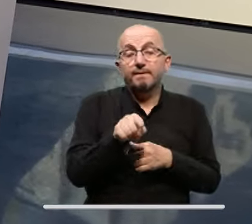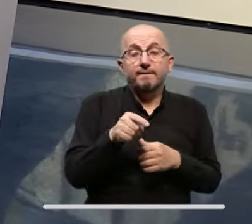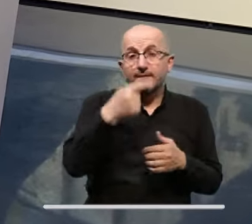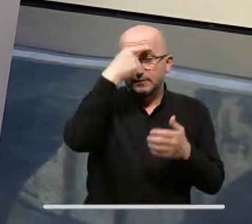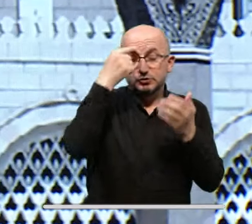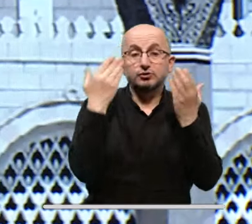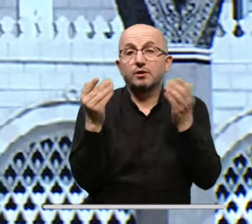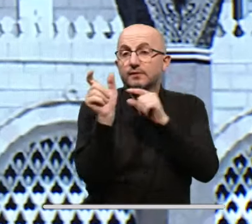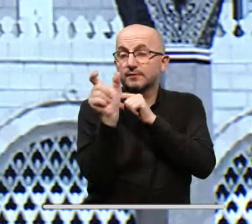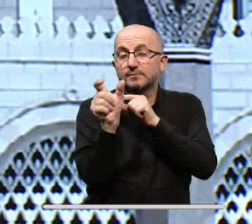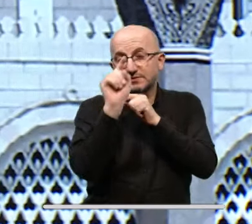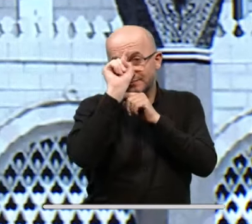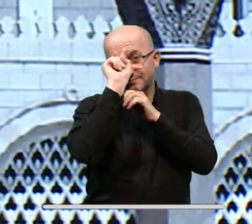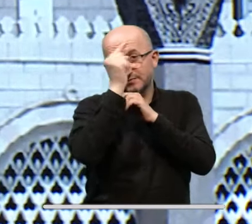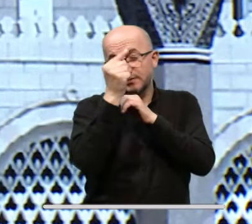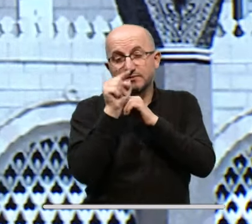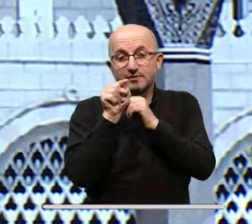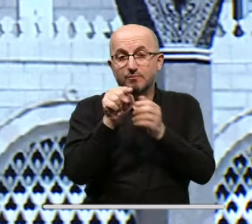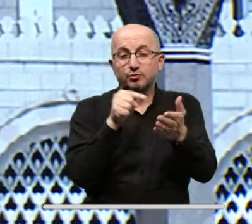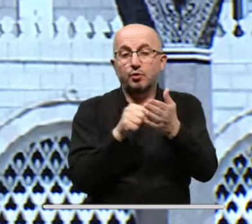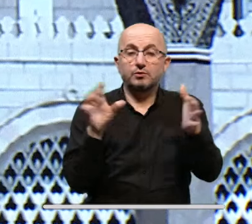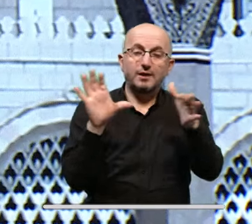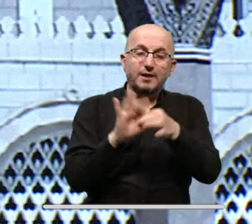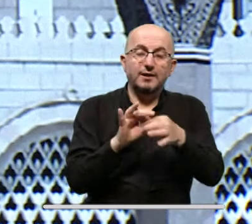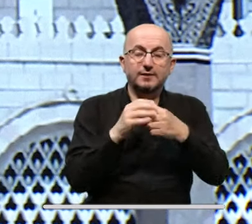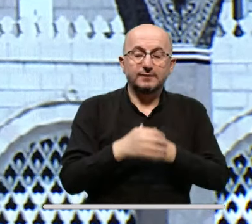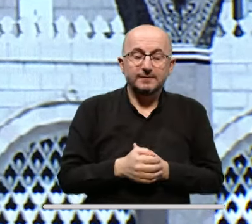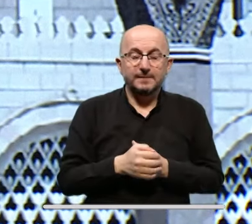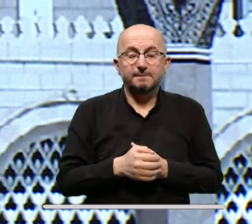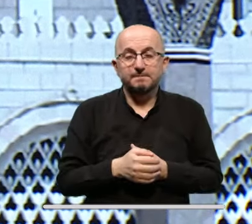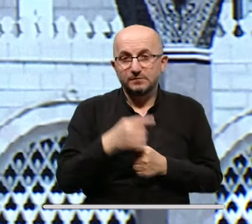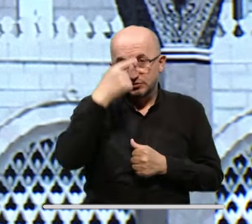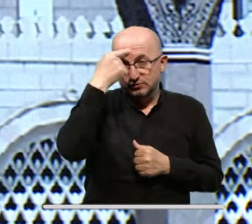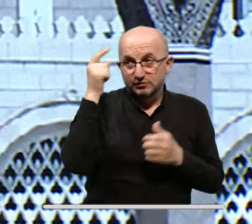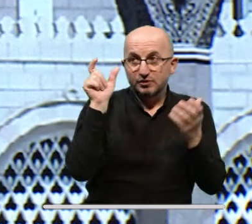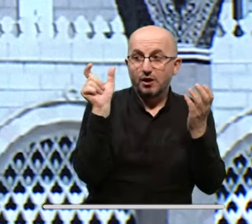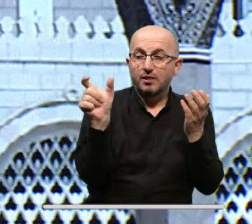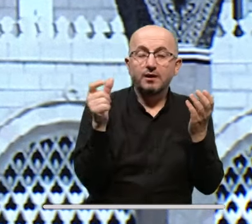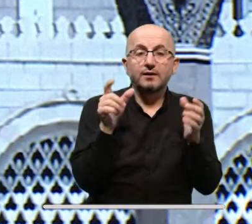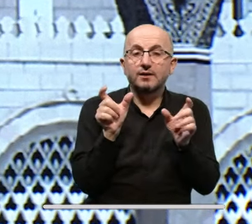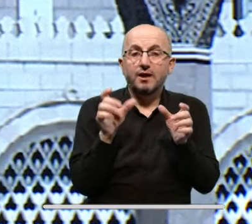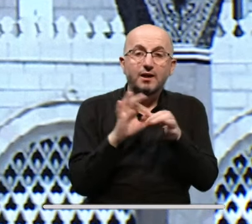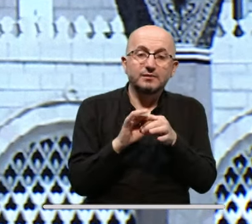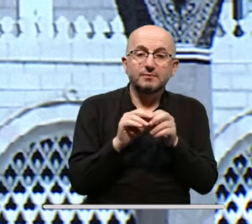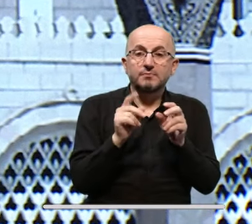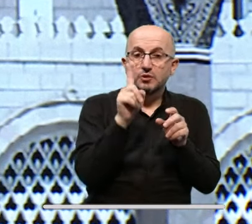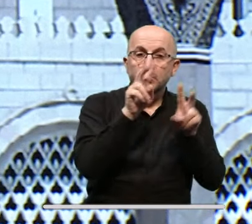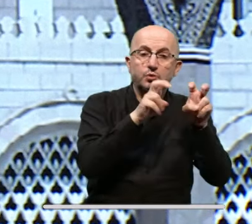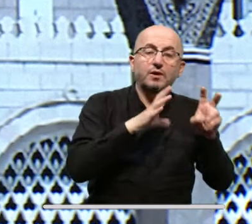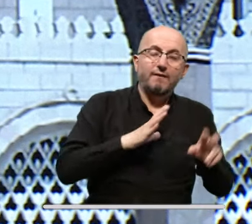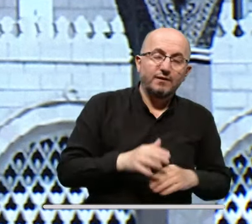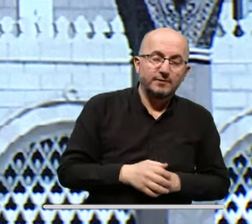ifadesi Sadece bu noktayla alakalıdır Bir de inşallah kelimesiyle alakalı bir husus daha var